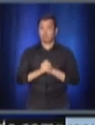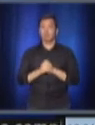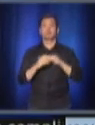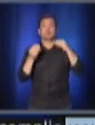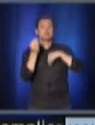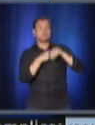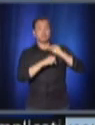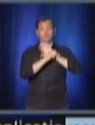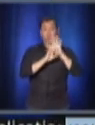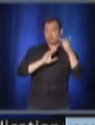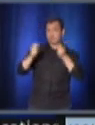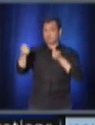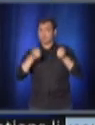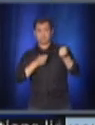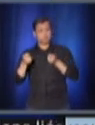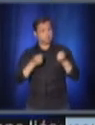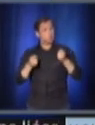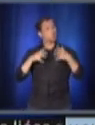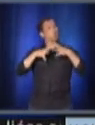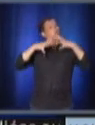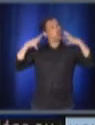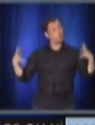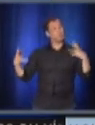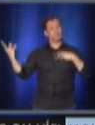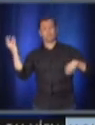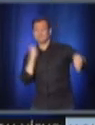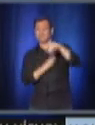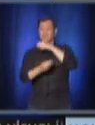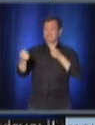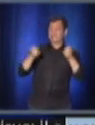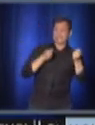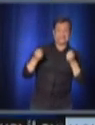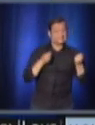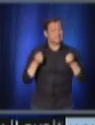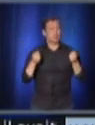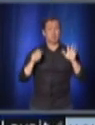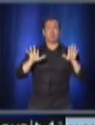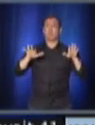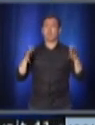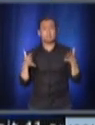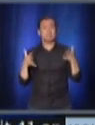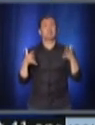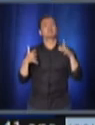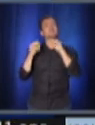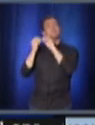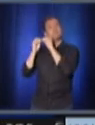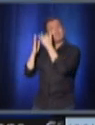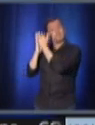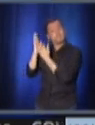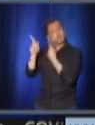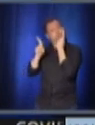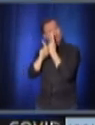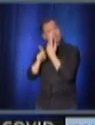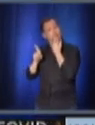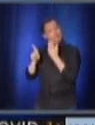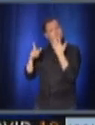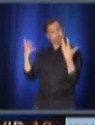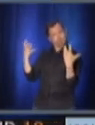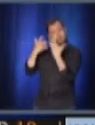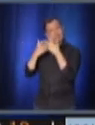crise de la COVID-19, on doit avoir des données détaillées et représentatives. Donc, à partir de